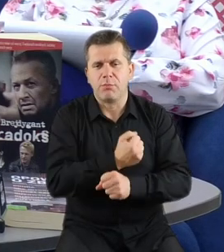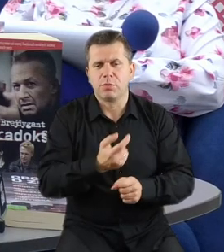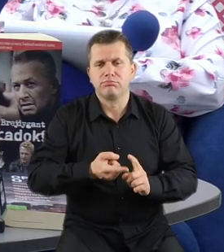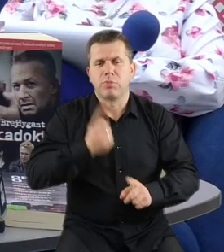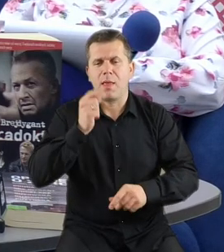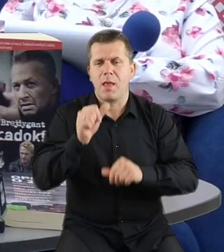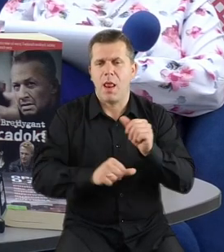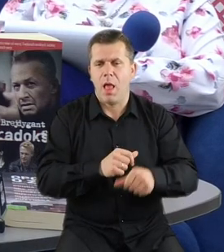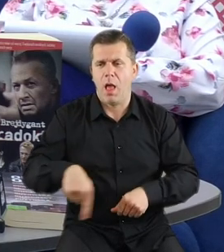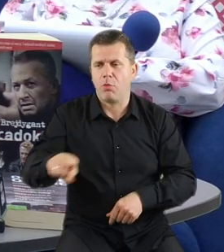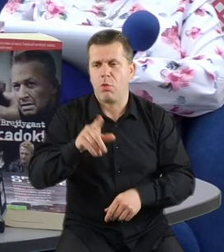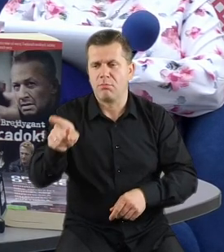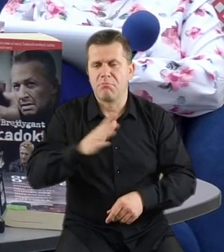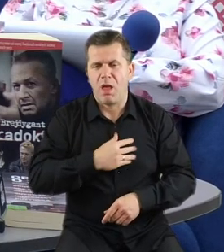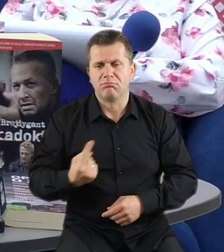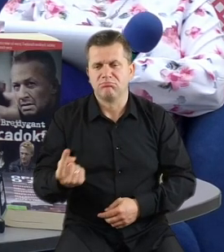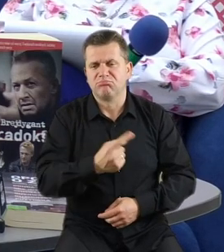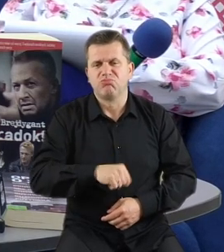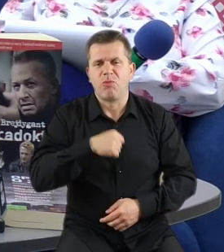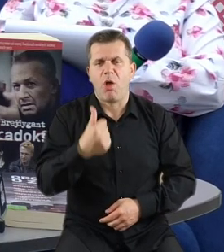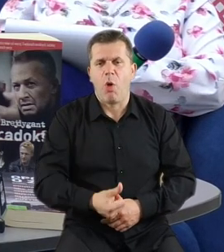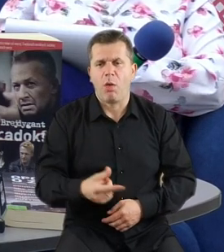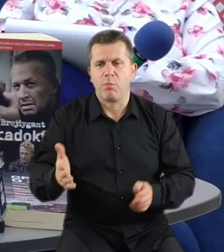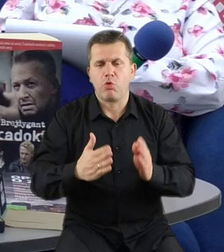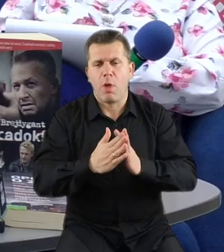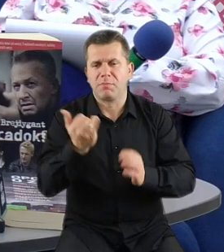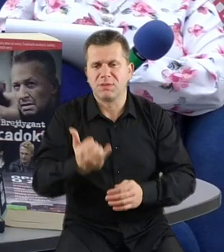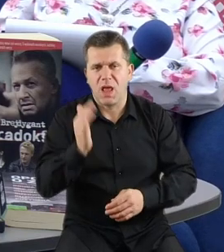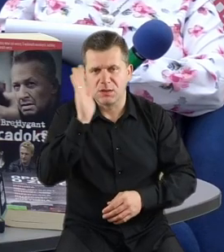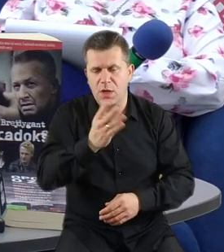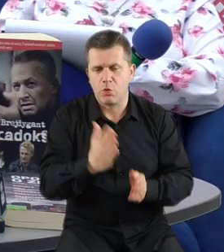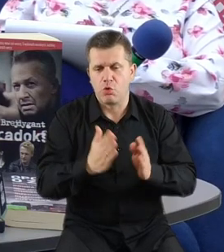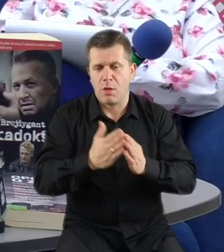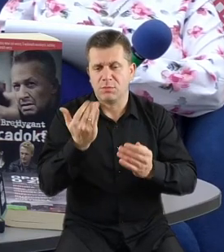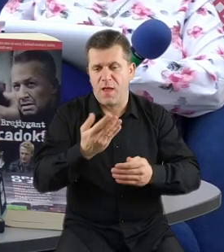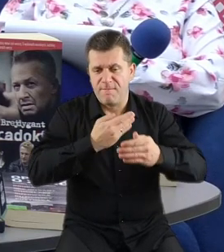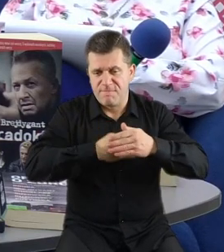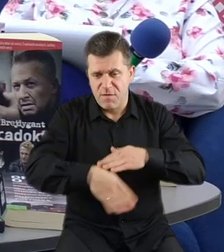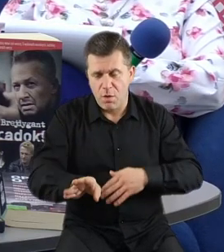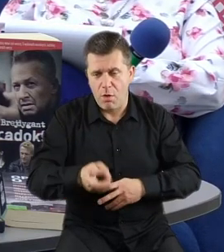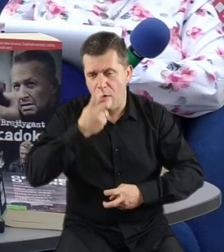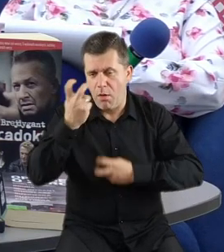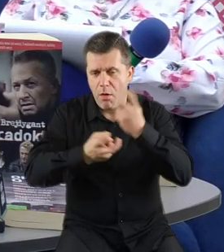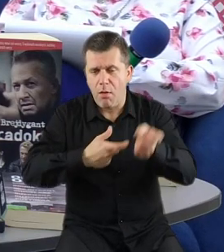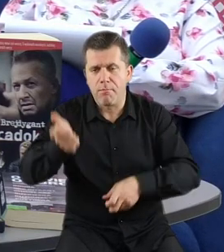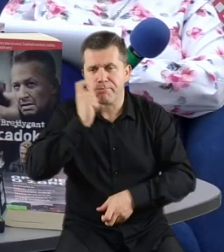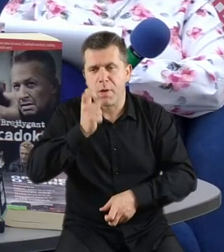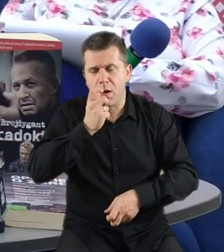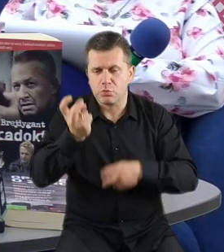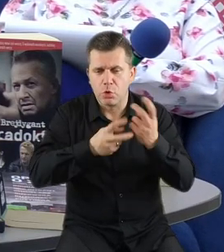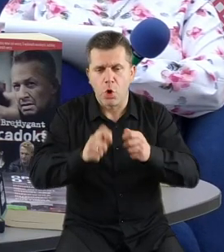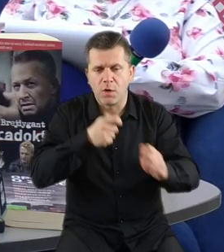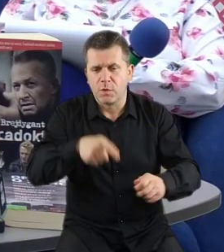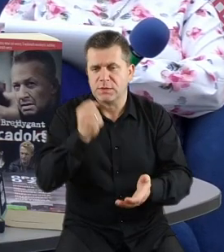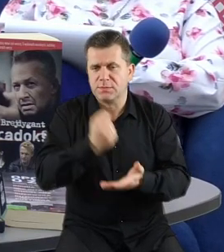lat, które ich uczyniło sierotami. Wylądowali w domu dziecka, no teraz wychodzą z tego domu dziecka i muszą rozwiązać